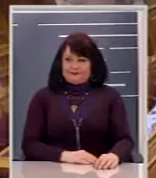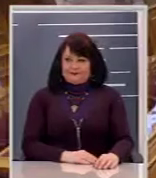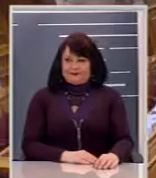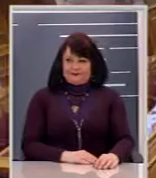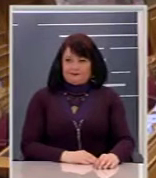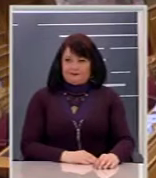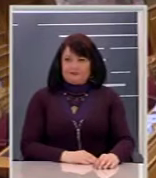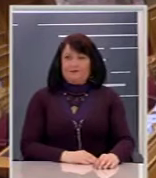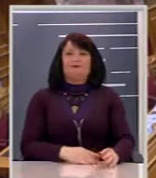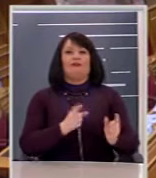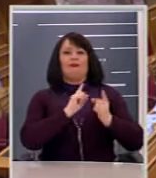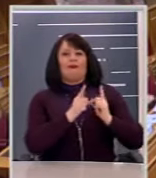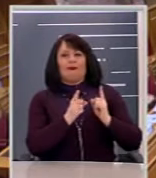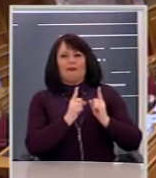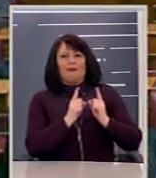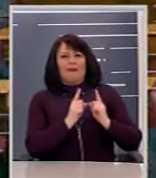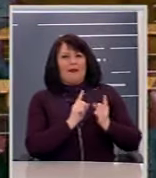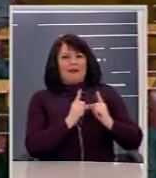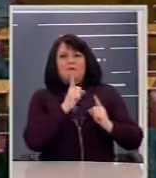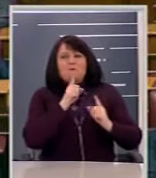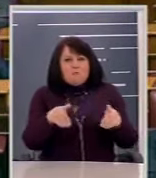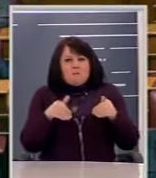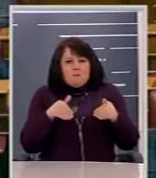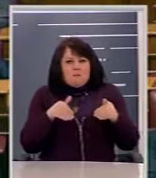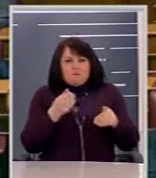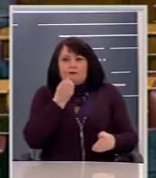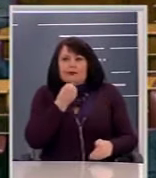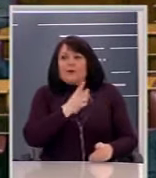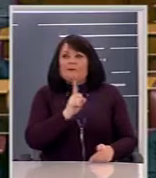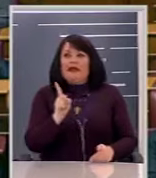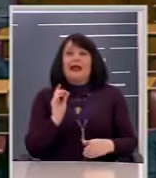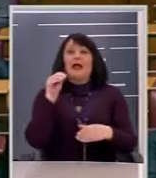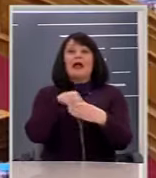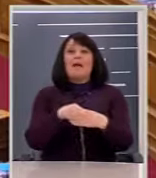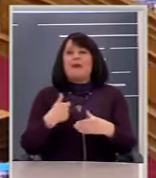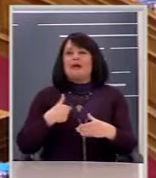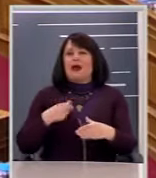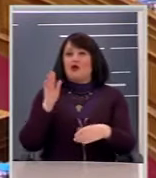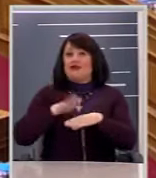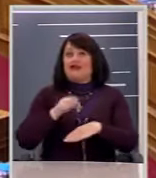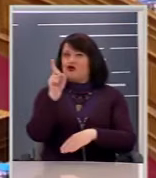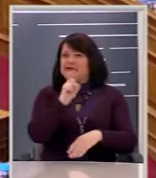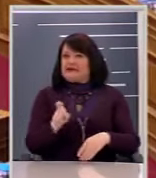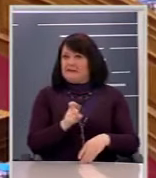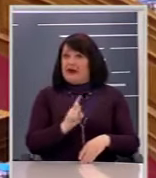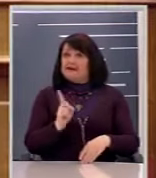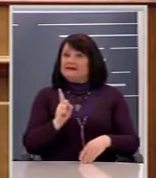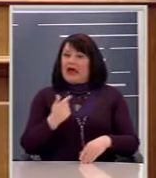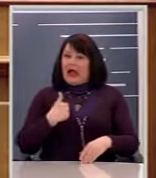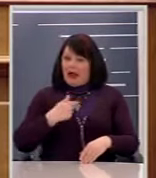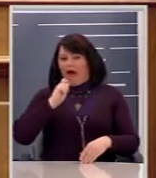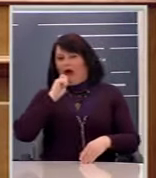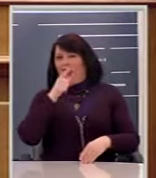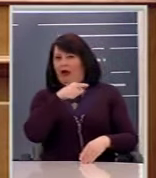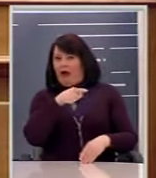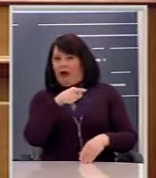Πάμε να τα βρούμε για να μην ανοίξει μύτη. Μη με μπλέξεις τη Siemens, γιατί άμα με μπλέξεις τη Siemens, θα σου